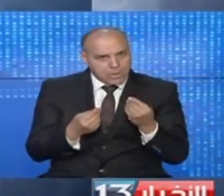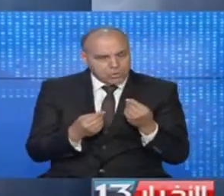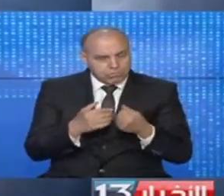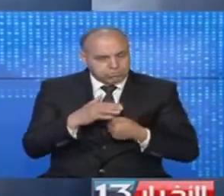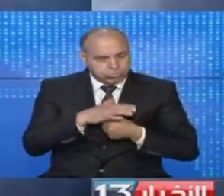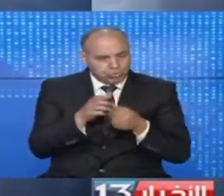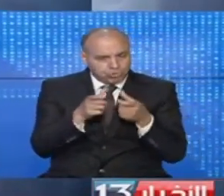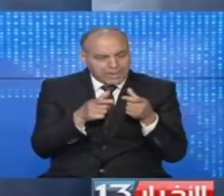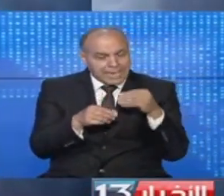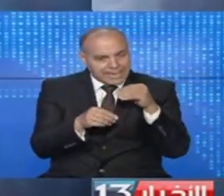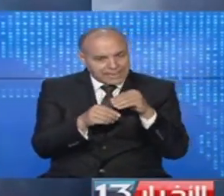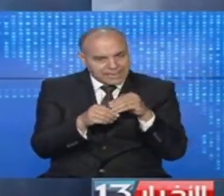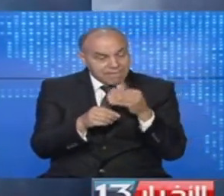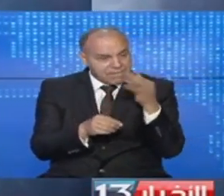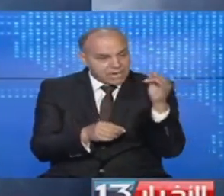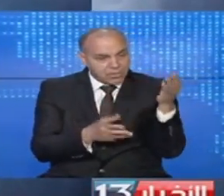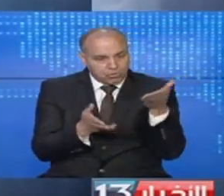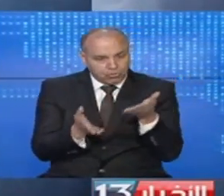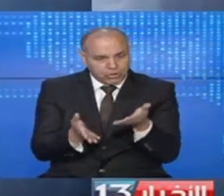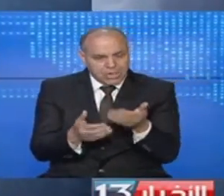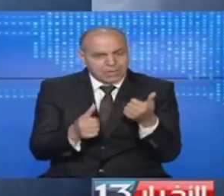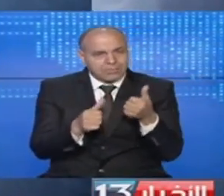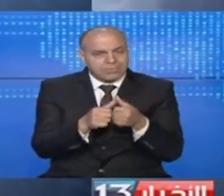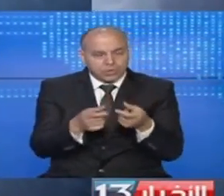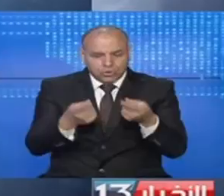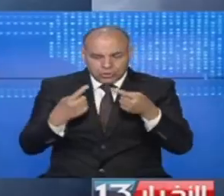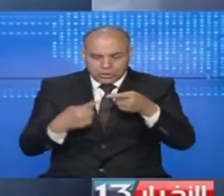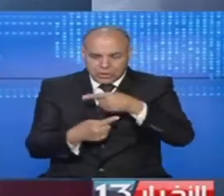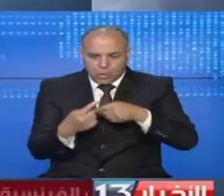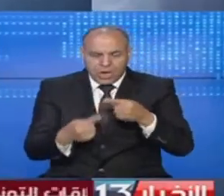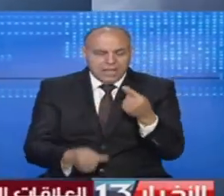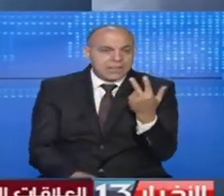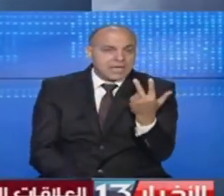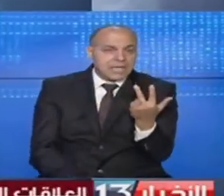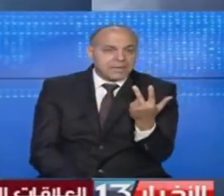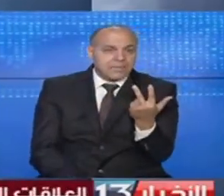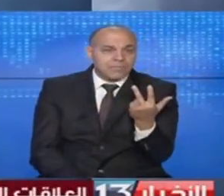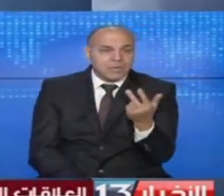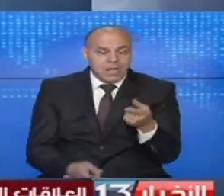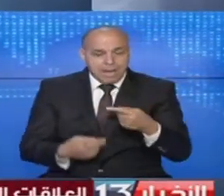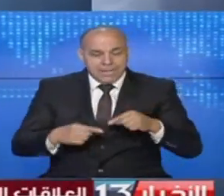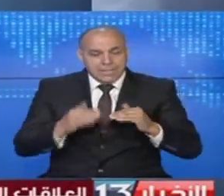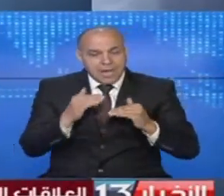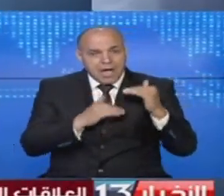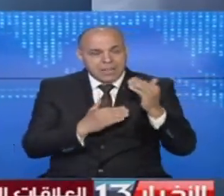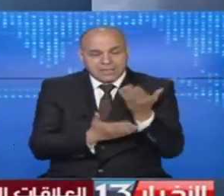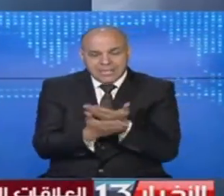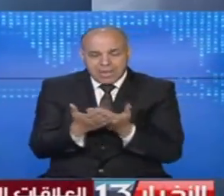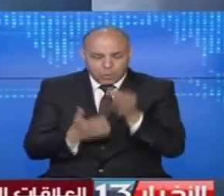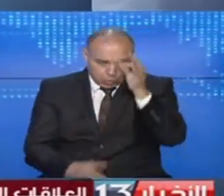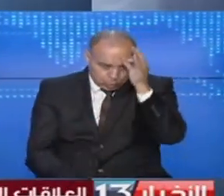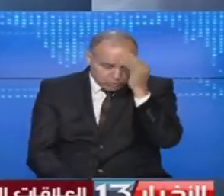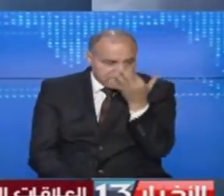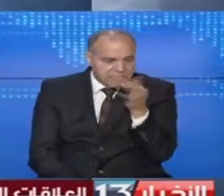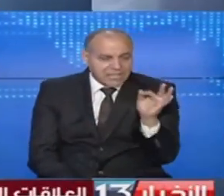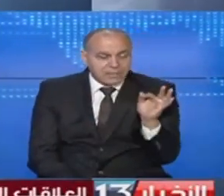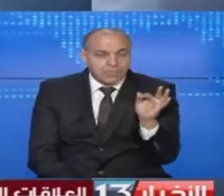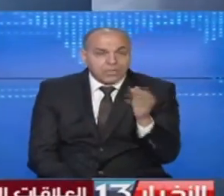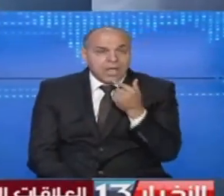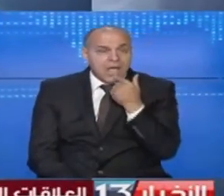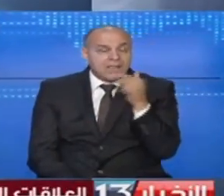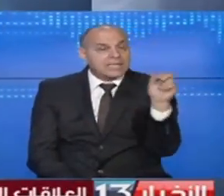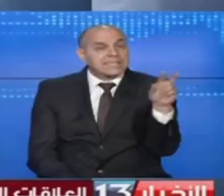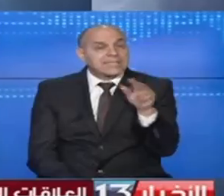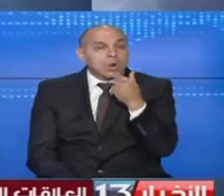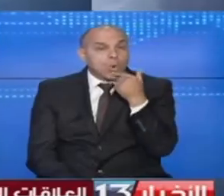رؤساء المؤسسات الاقتصادية الفرنسية بمناسبة انعقاد الدورة الثالثة للمجلس الأعلى للتعاون التونسي الفرنسي. وفي